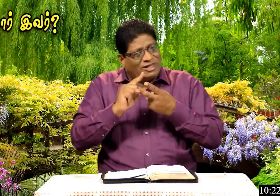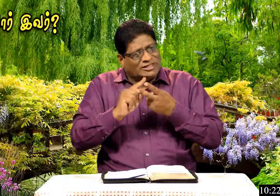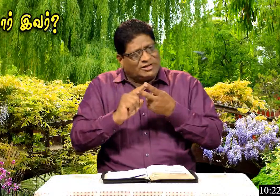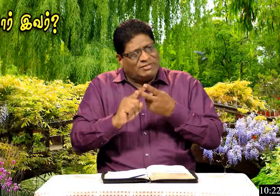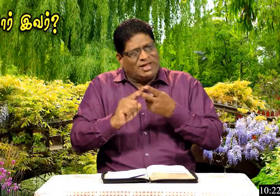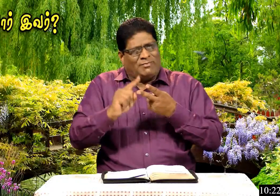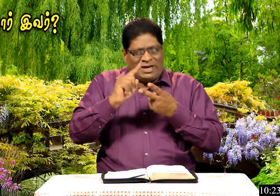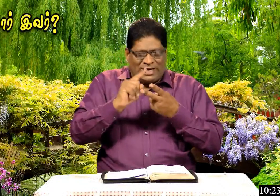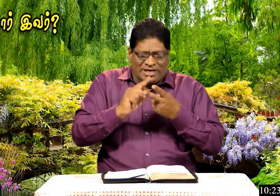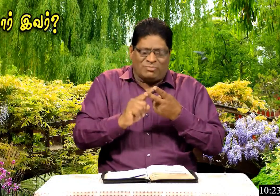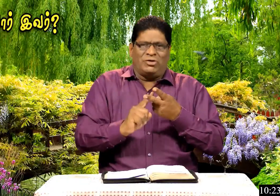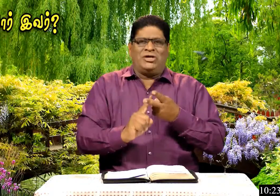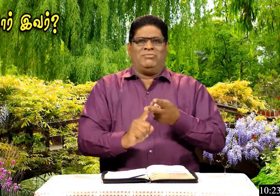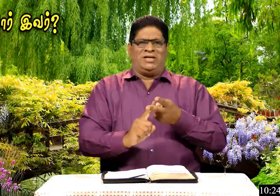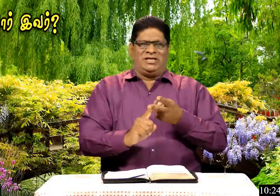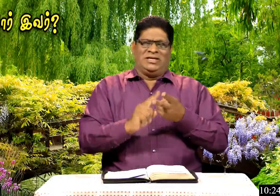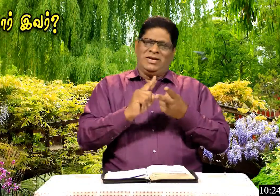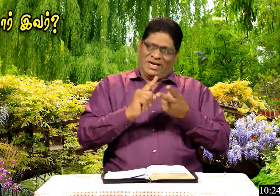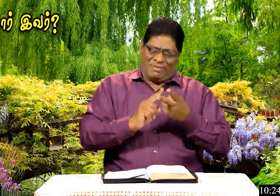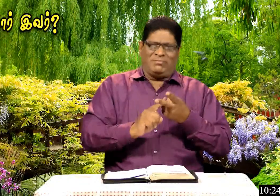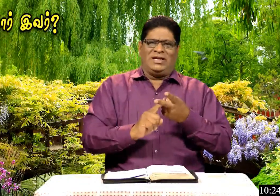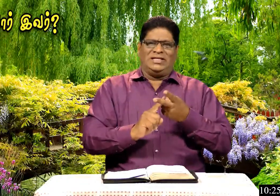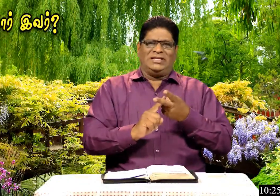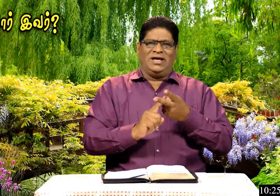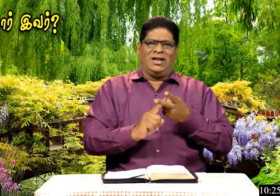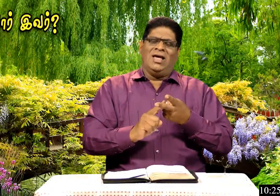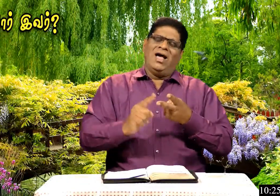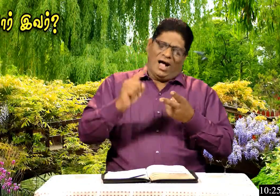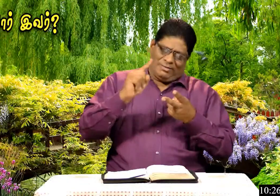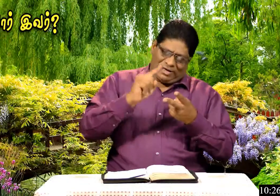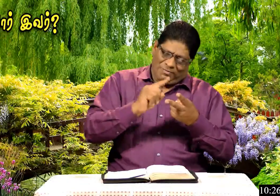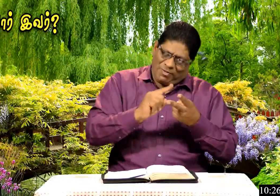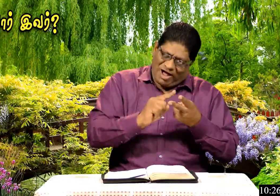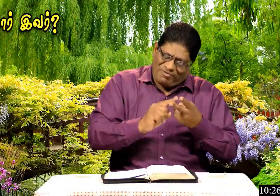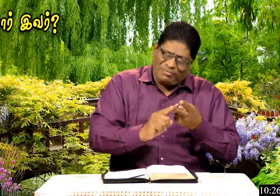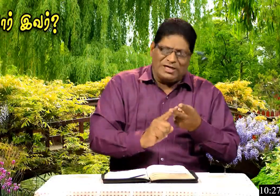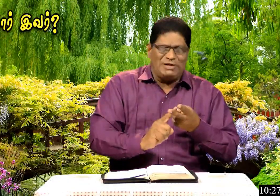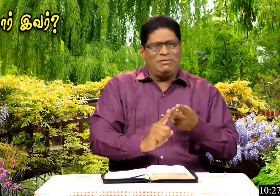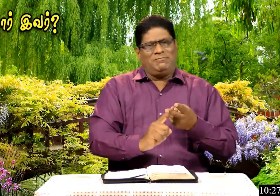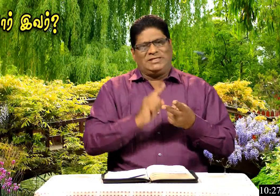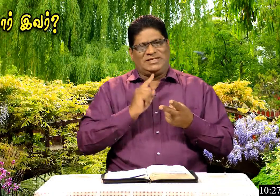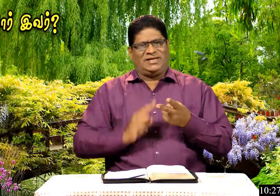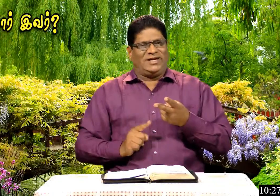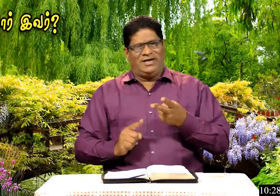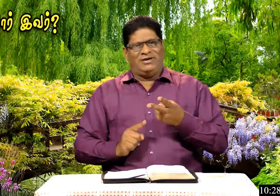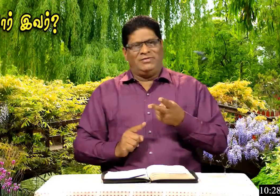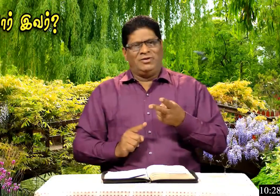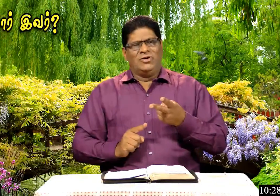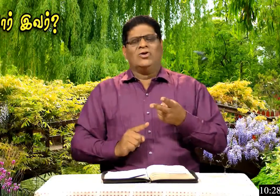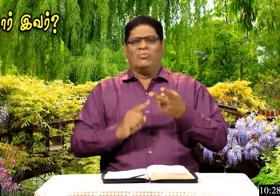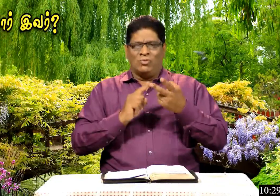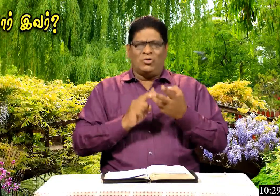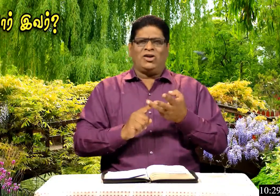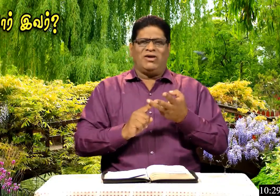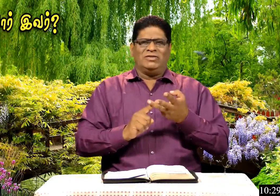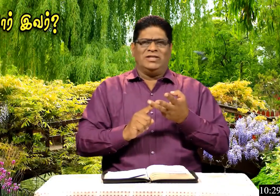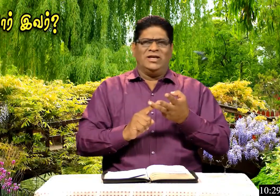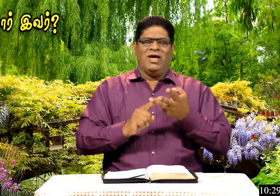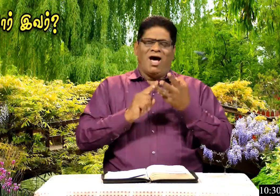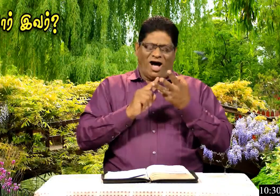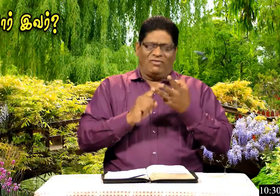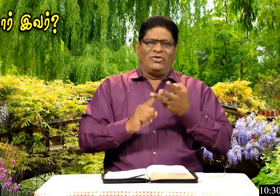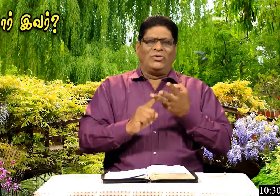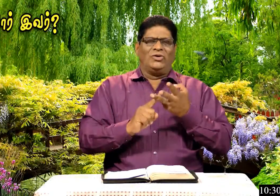கிறிஸ்து மாத்திரமே மன்னிக்க முடியும் என்று நம்பினதினால் அவர்கள் பாவ மன்னிப்பை பெற்றார்கள்.